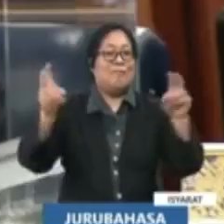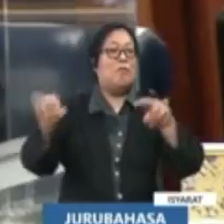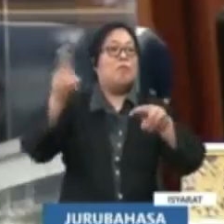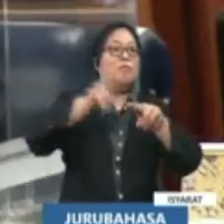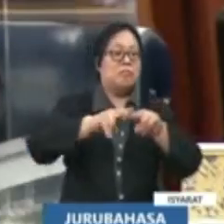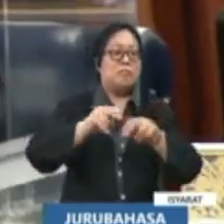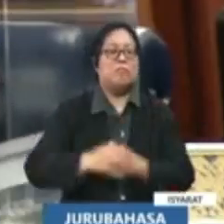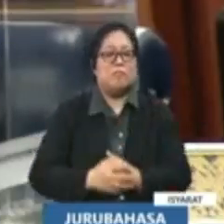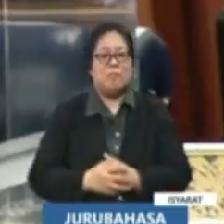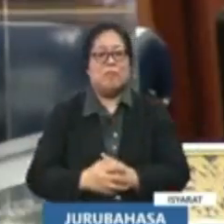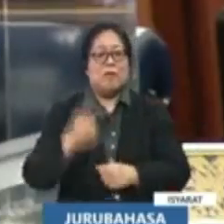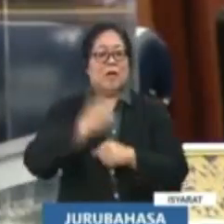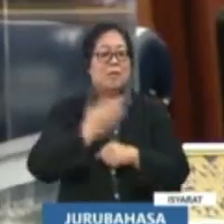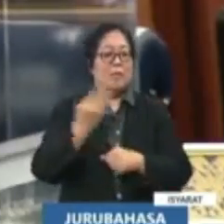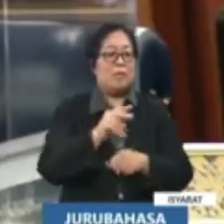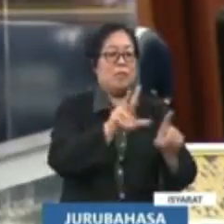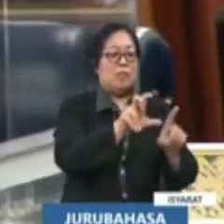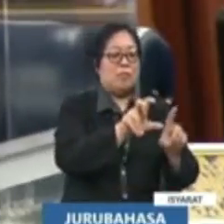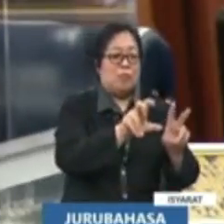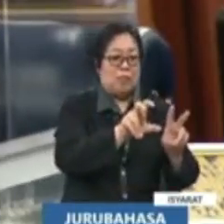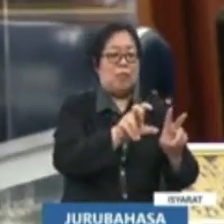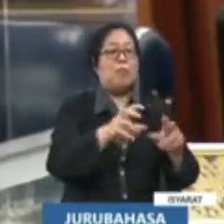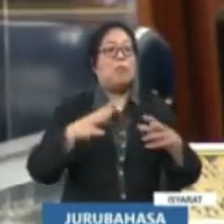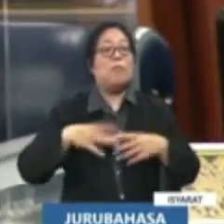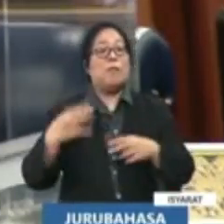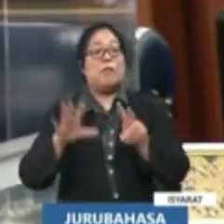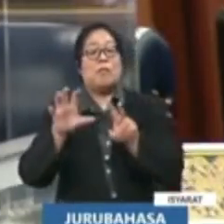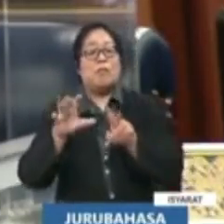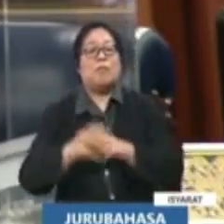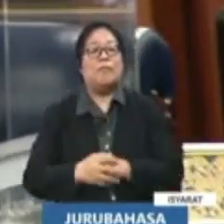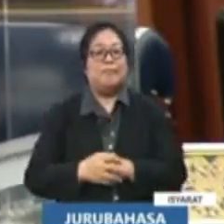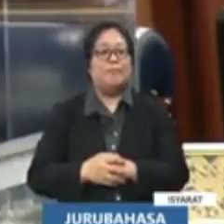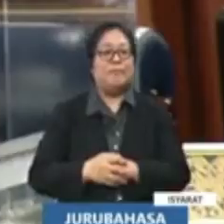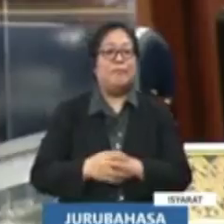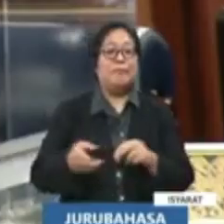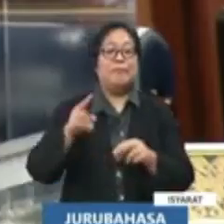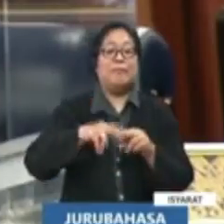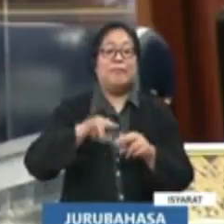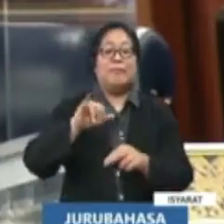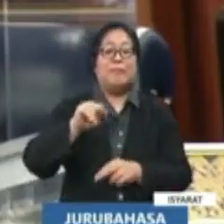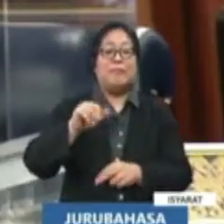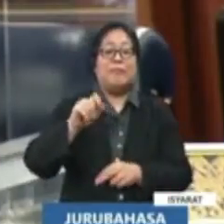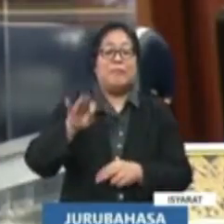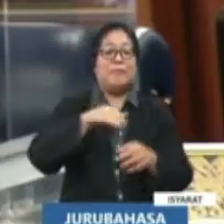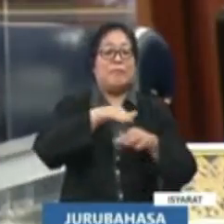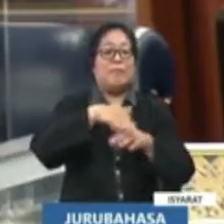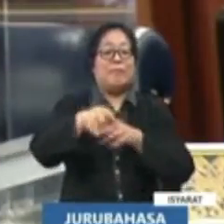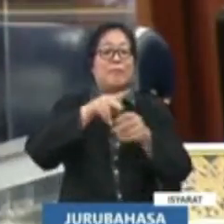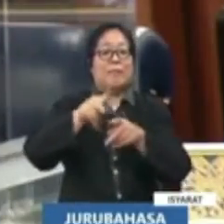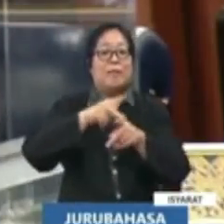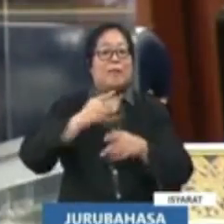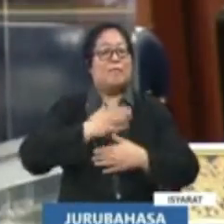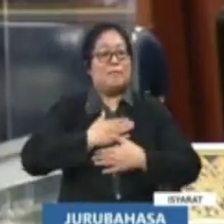daripada dua pada hari biasa 2:30 ketiganya insentif penempatan pakar-paka